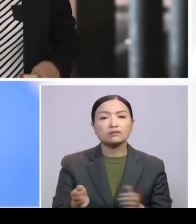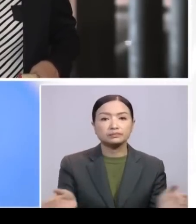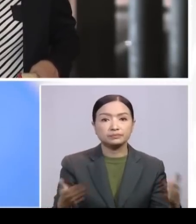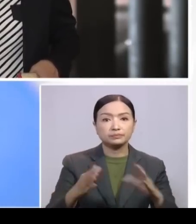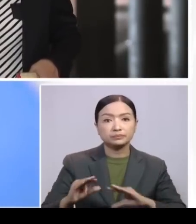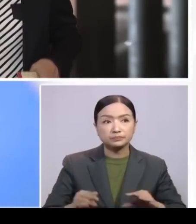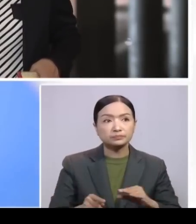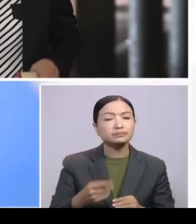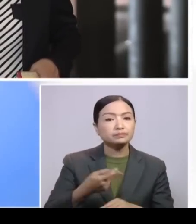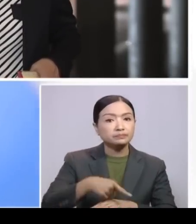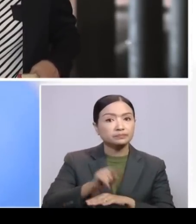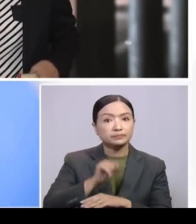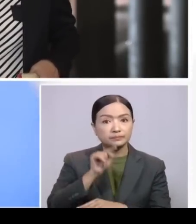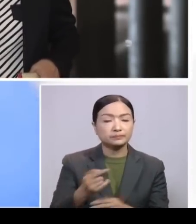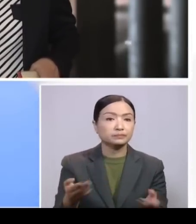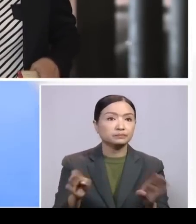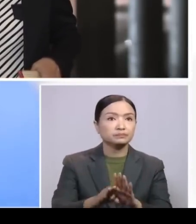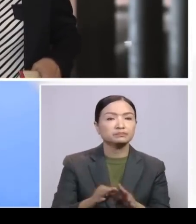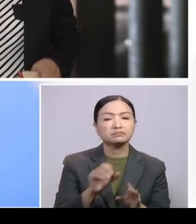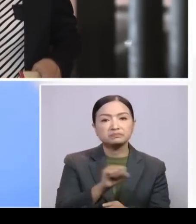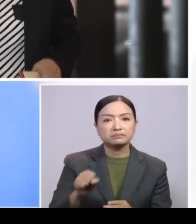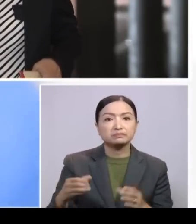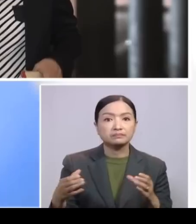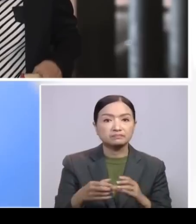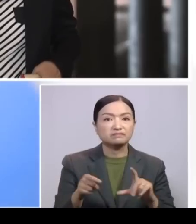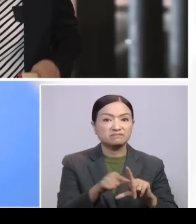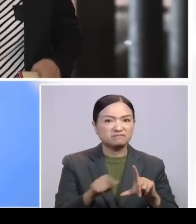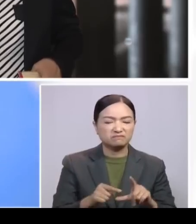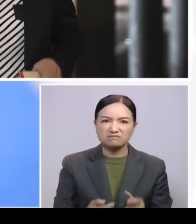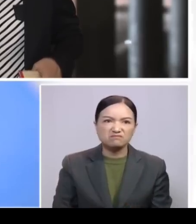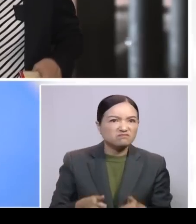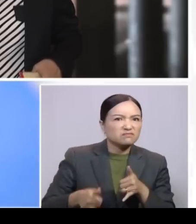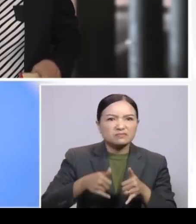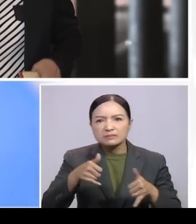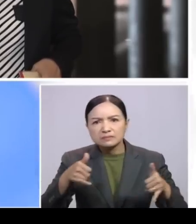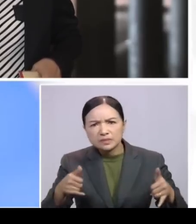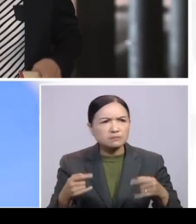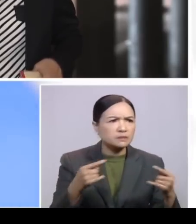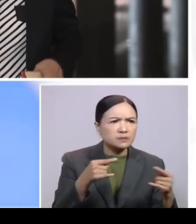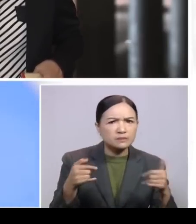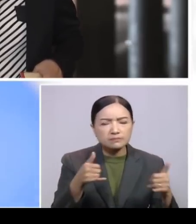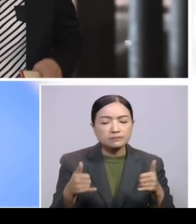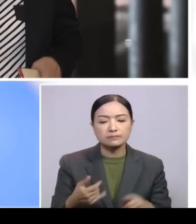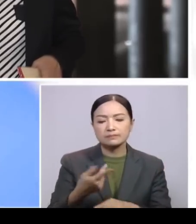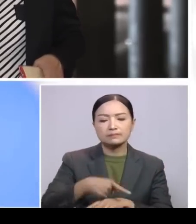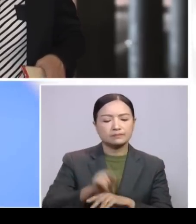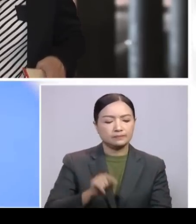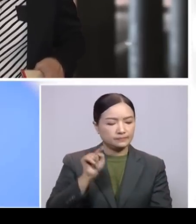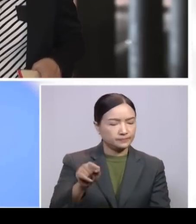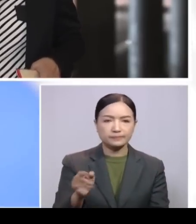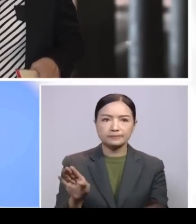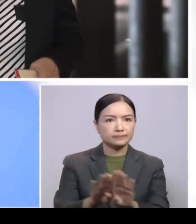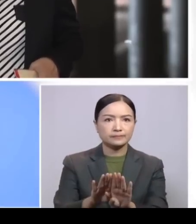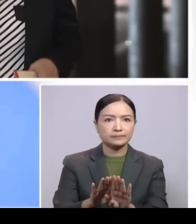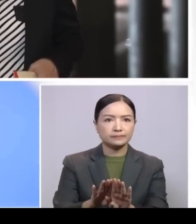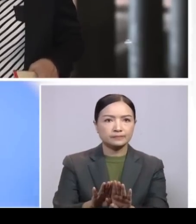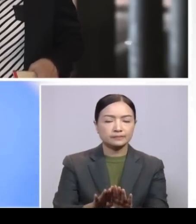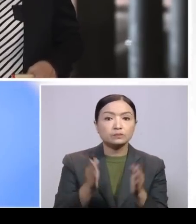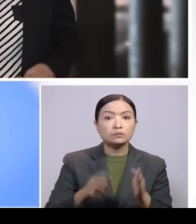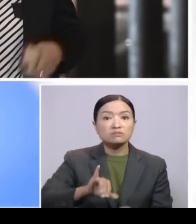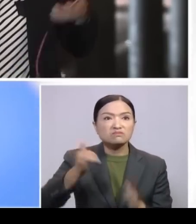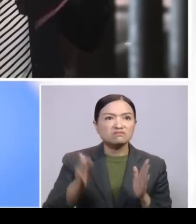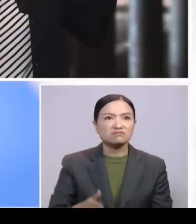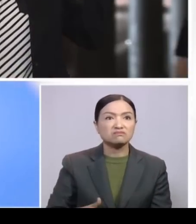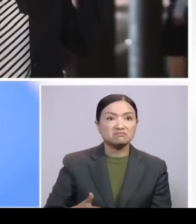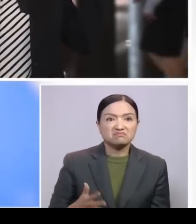ปิดประชุมค่ะบรรดาส.ส.พรรคก้าวไกลค่ะพยายามที่จะลุกขึ้นเพื่อที่จะโต้แย้งนะคะแต่ว่าประธานนั้นสั่งปิดประชุมไปแล้วค่ะบางคนนั้นถึงกับ